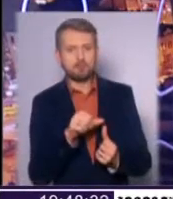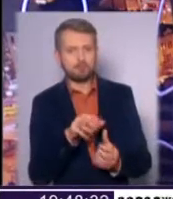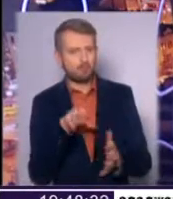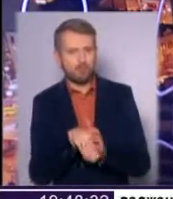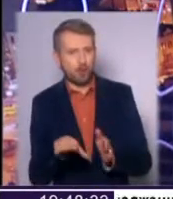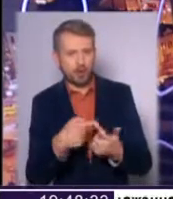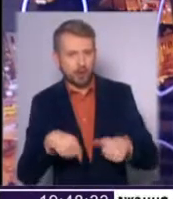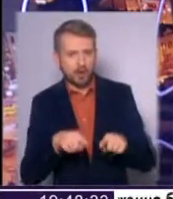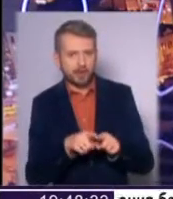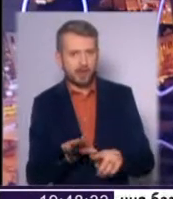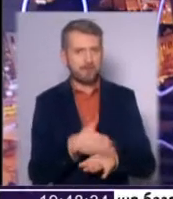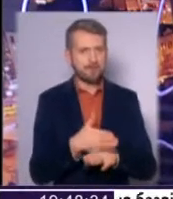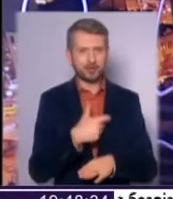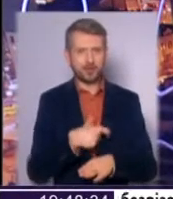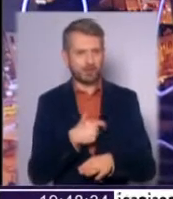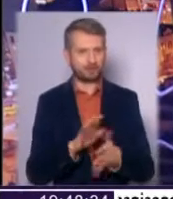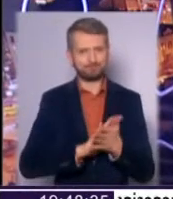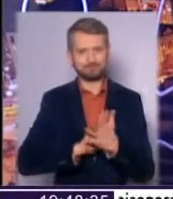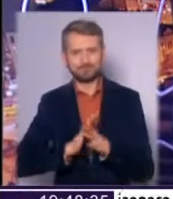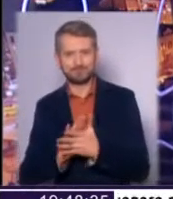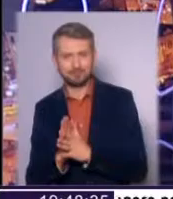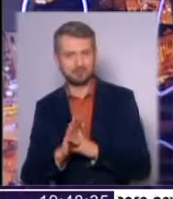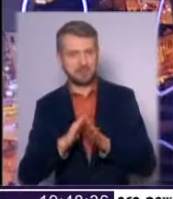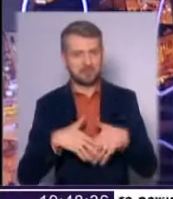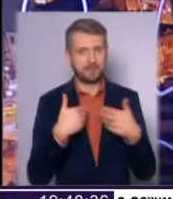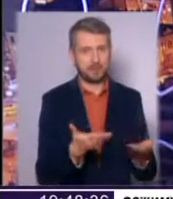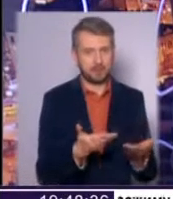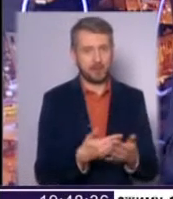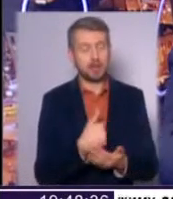собою виходять з ініціативою. І, я гадаю, ми